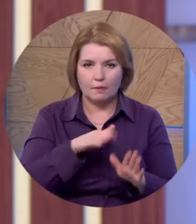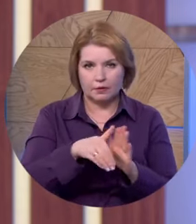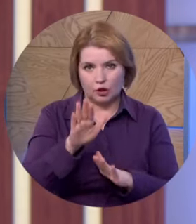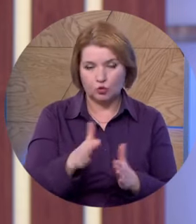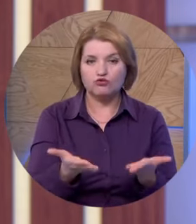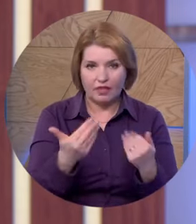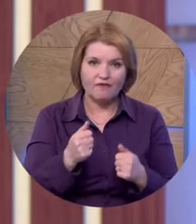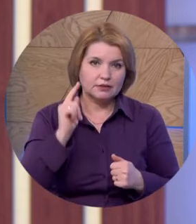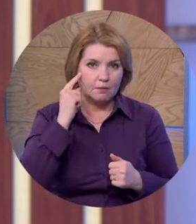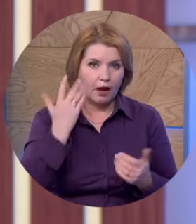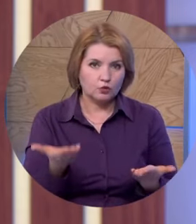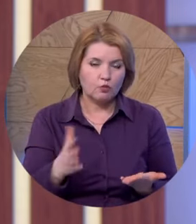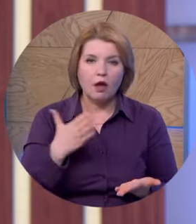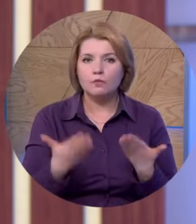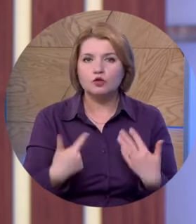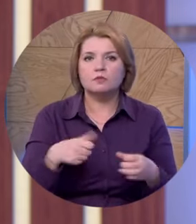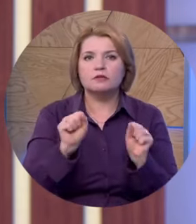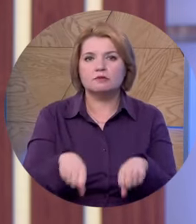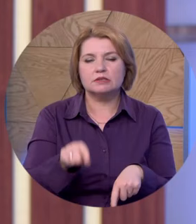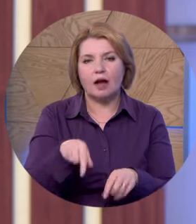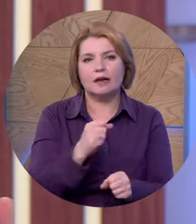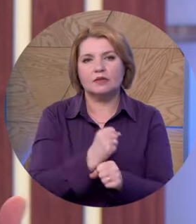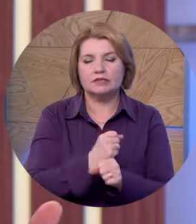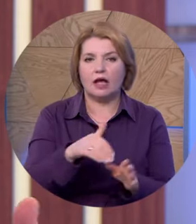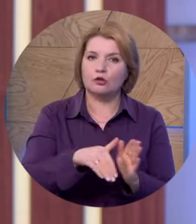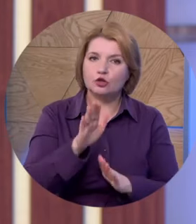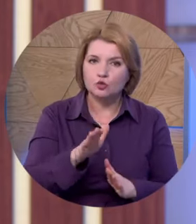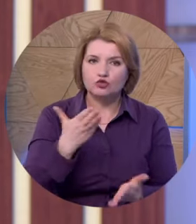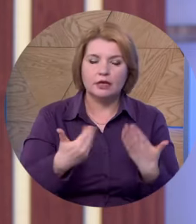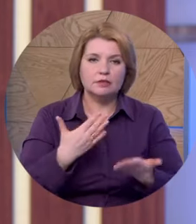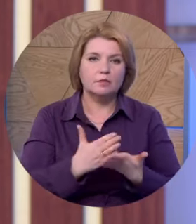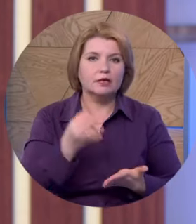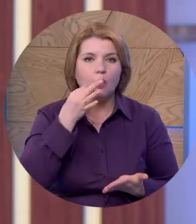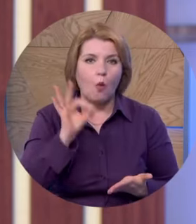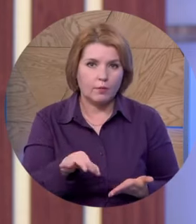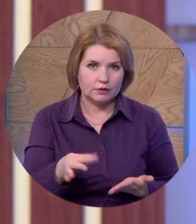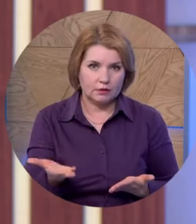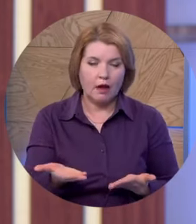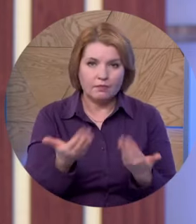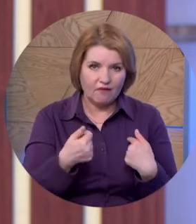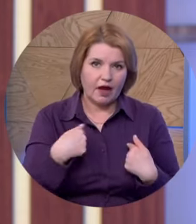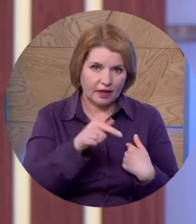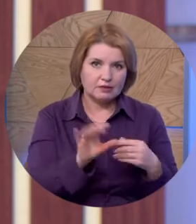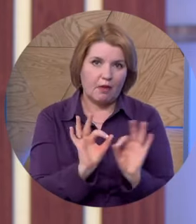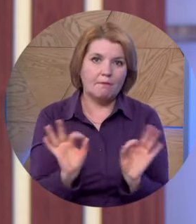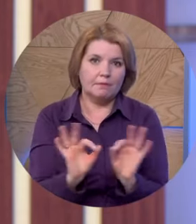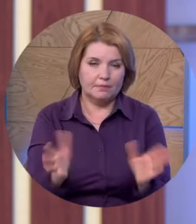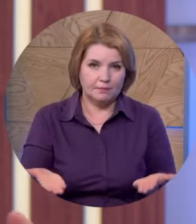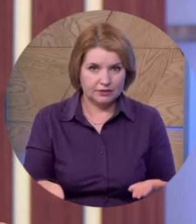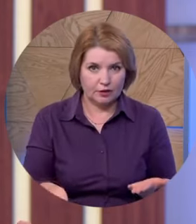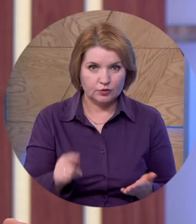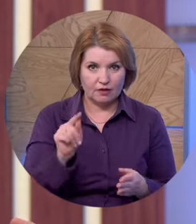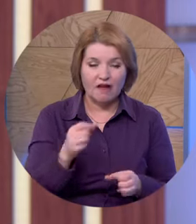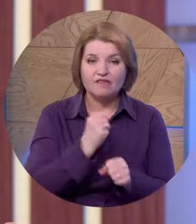подумаем, может быть, мы смогли бы сделать это лучше. Или у меня есть определенный опыт, хочешь, если хочешь, я им поделюсь. Вы делаете